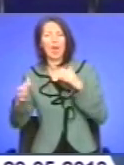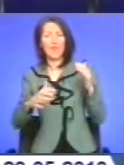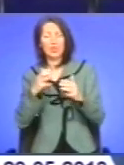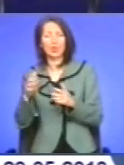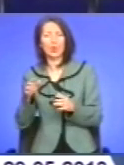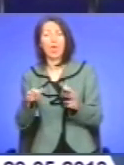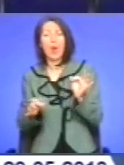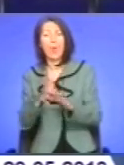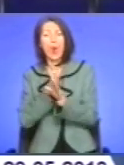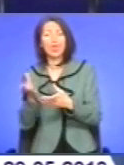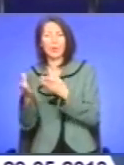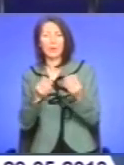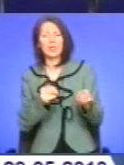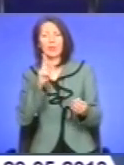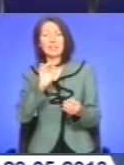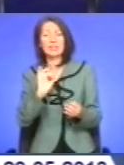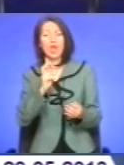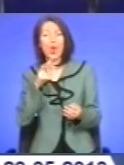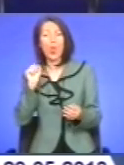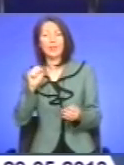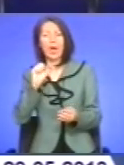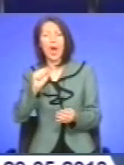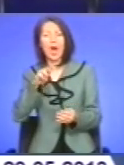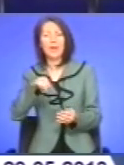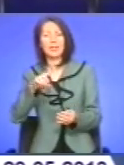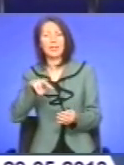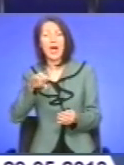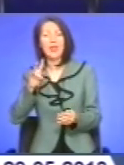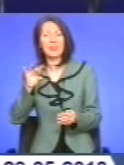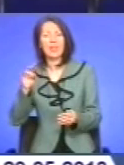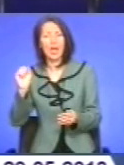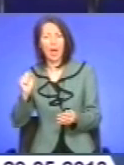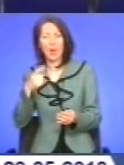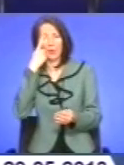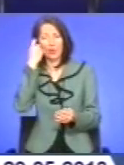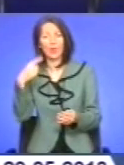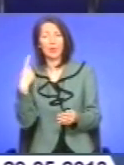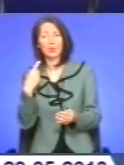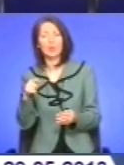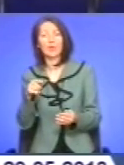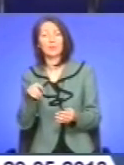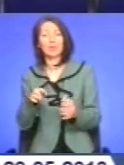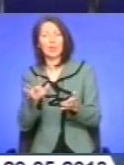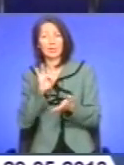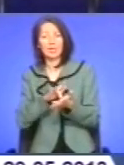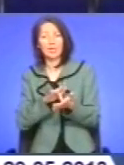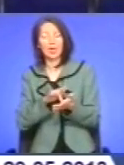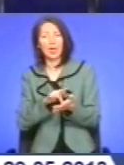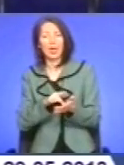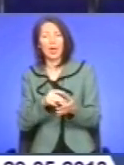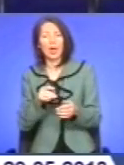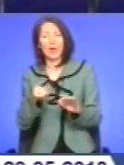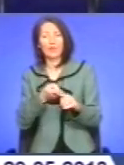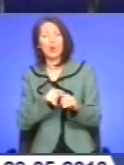циклон з Атлантики та його атмосферні фронти, повідомляють в обласному гідрометцентрі. Цього місяця в області вже зафіксовані випадки